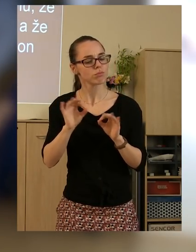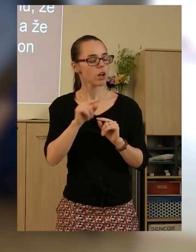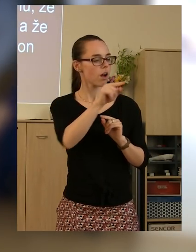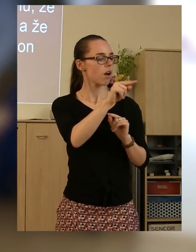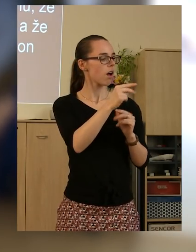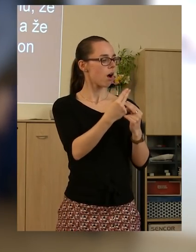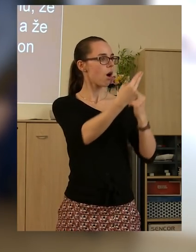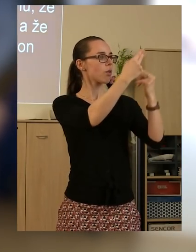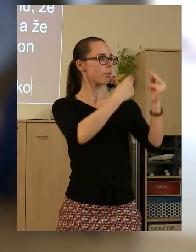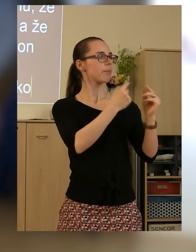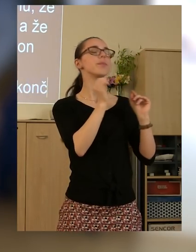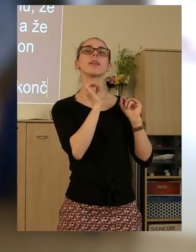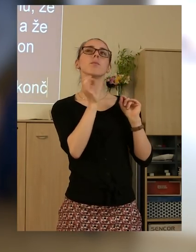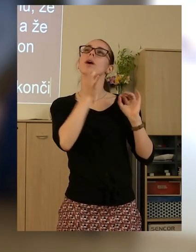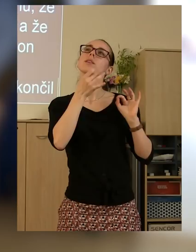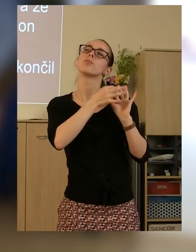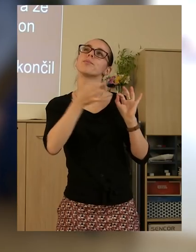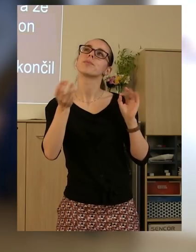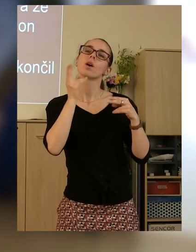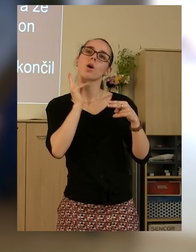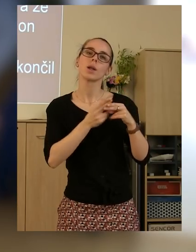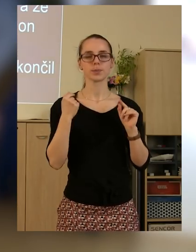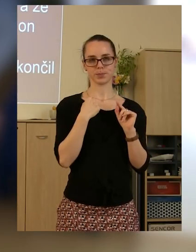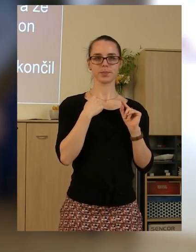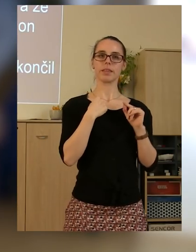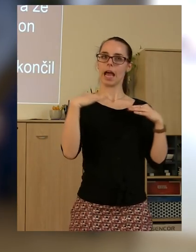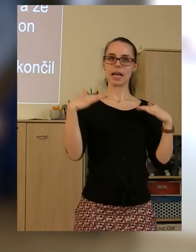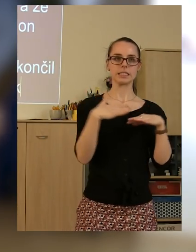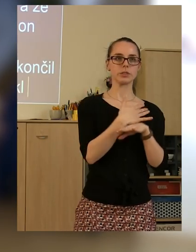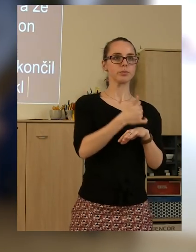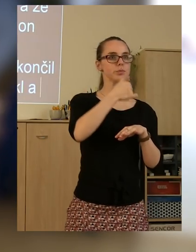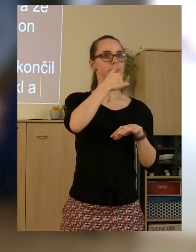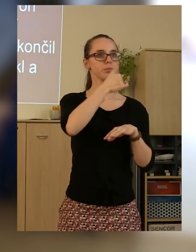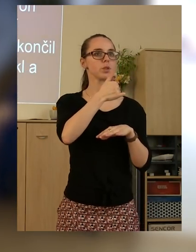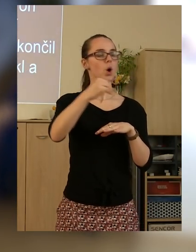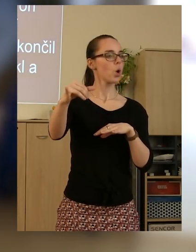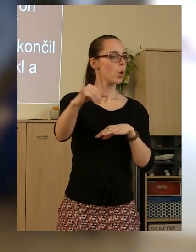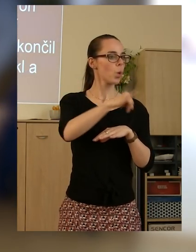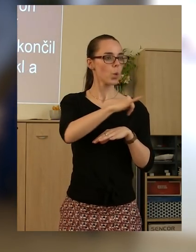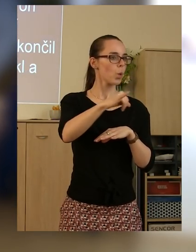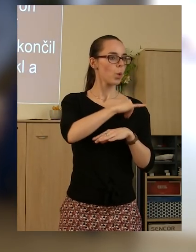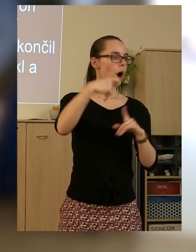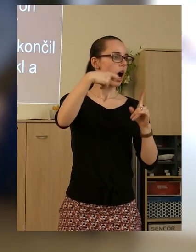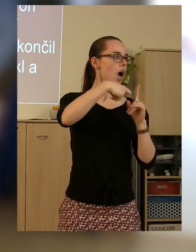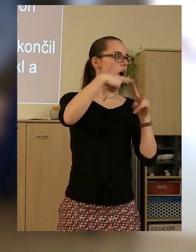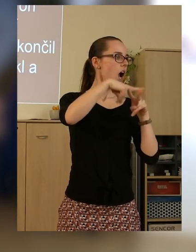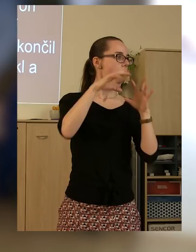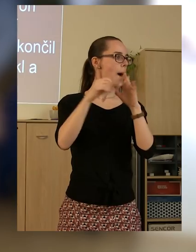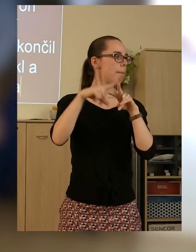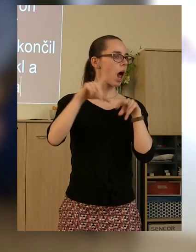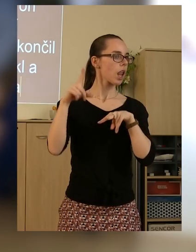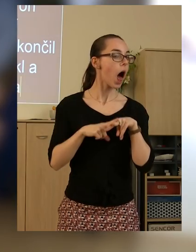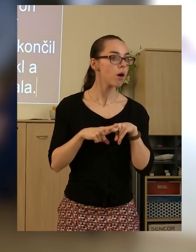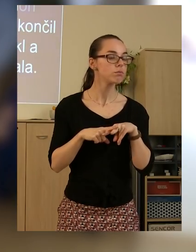a ukončil jsem to tím, že jsem řekl, a nesmírně mě fascinuje kabala. A on řekl, a větě, že vůbec nejste